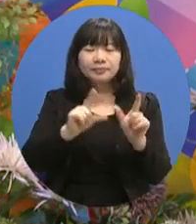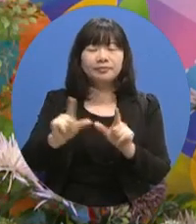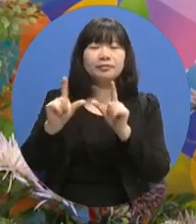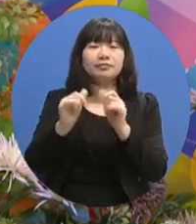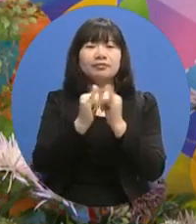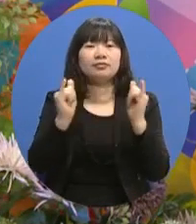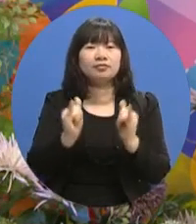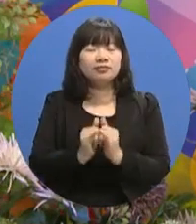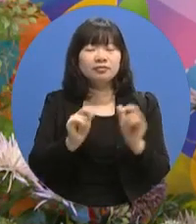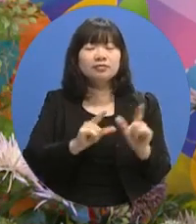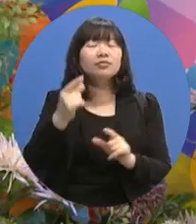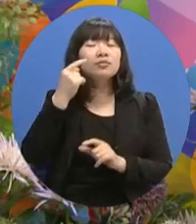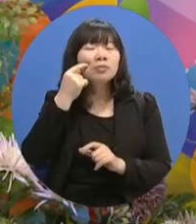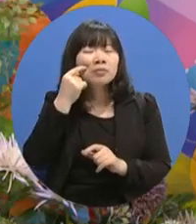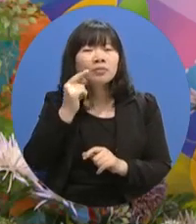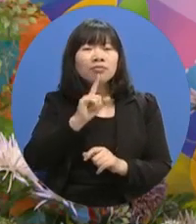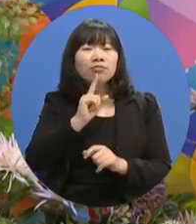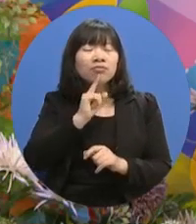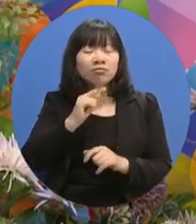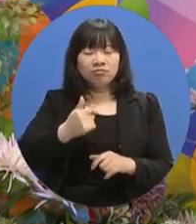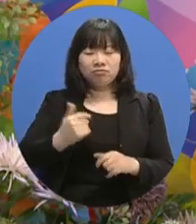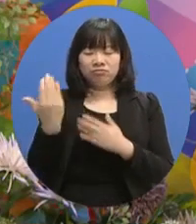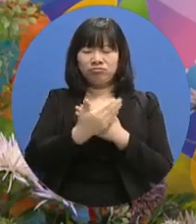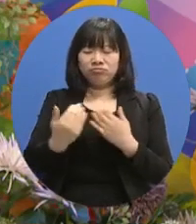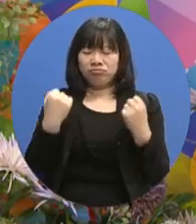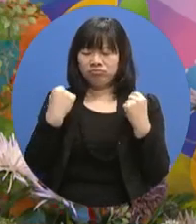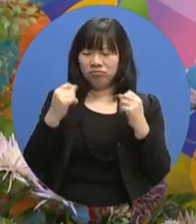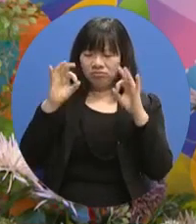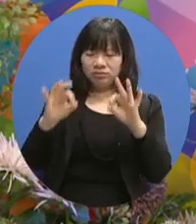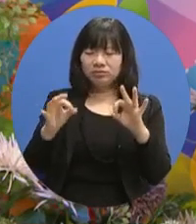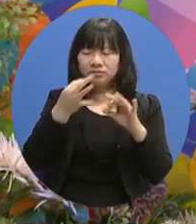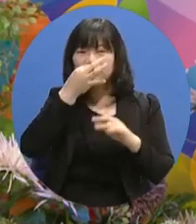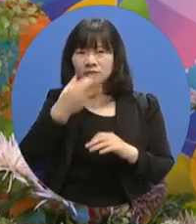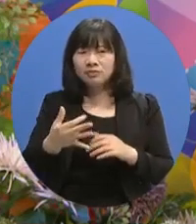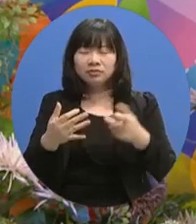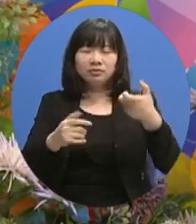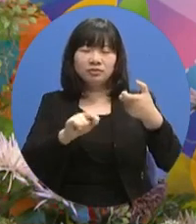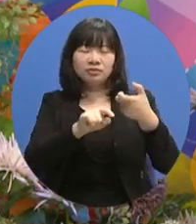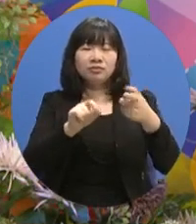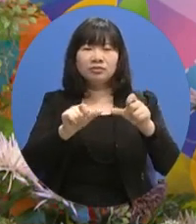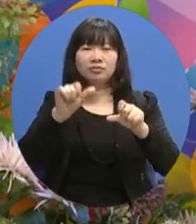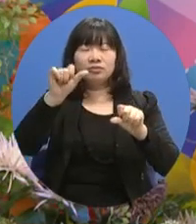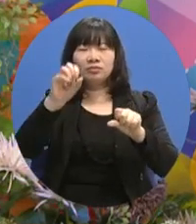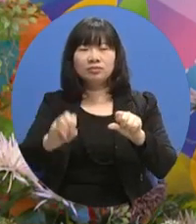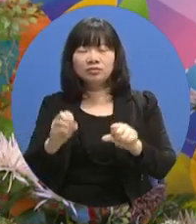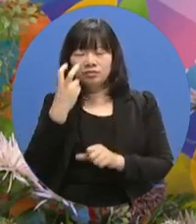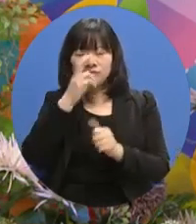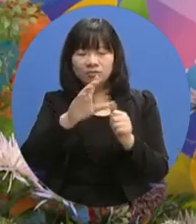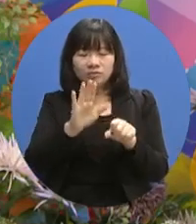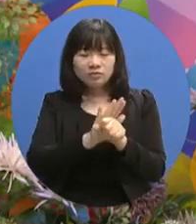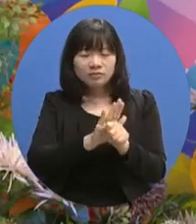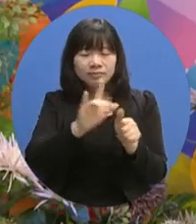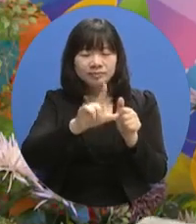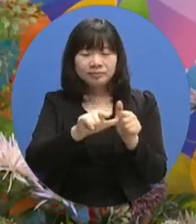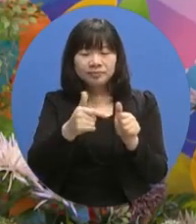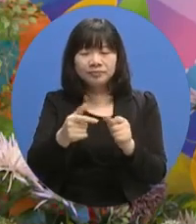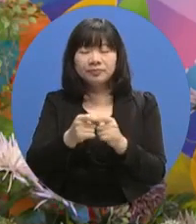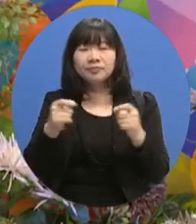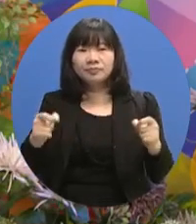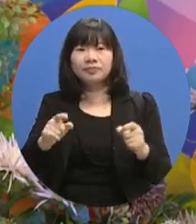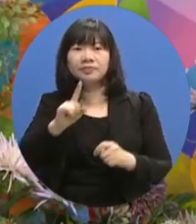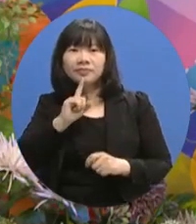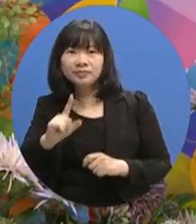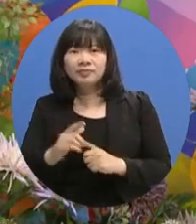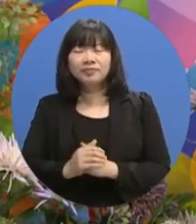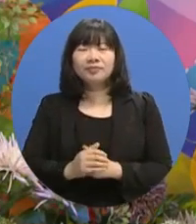없다고 맞아요. 답했고요. 또 체력적으로 힘들다 네. 60.5%, 돌봄 시간이 너무 길다. 네.